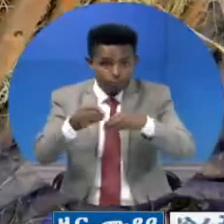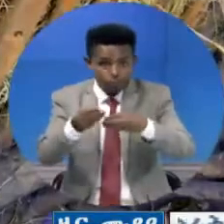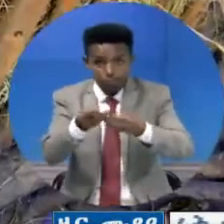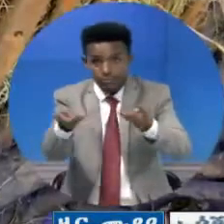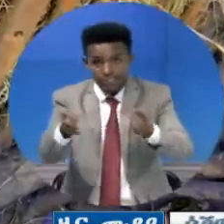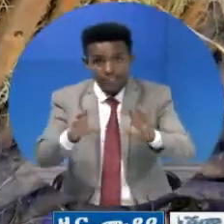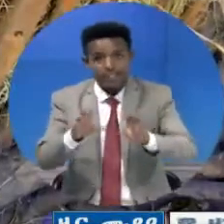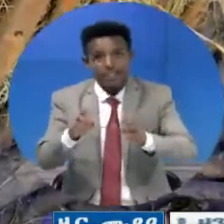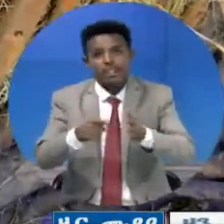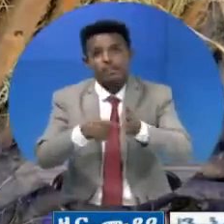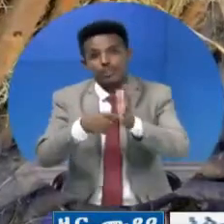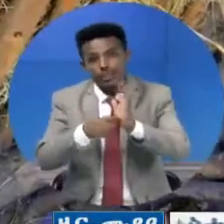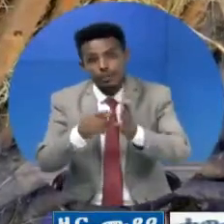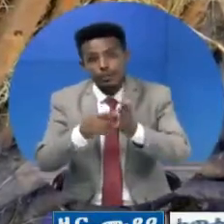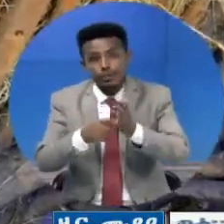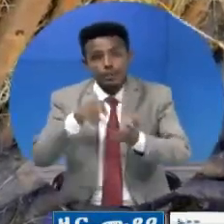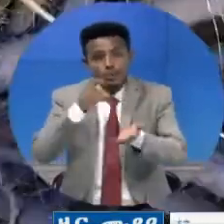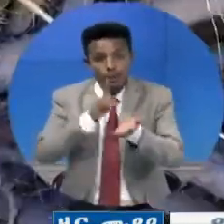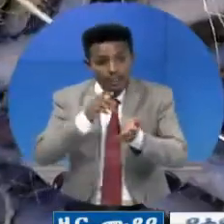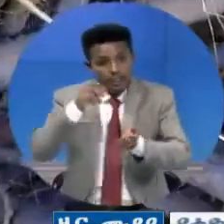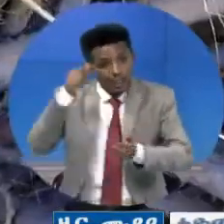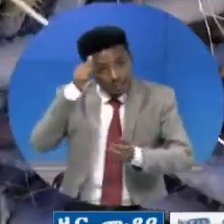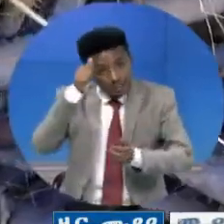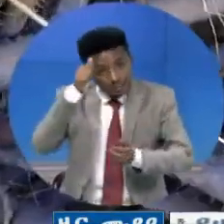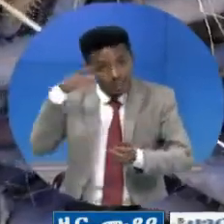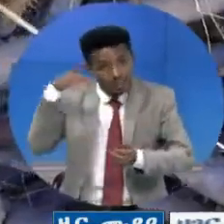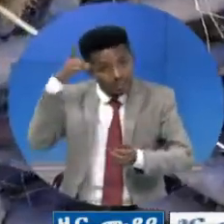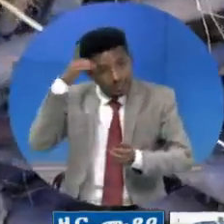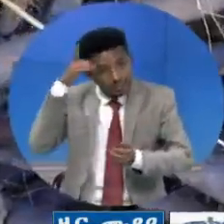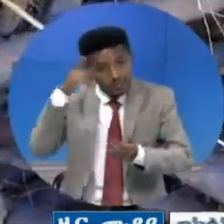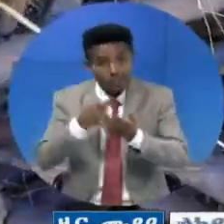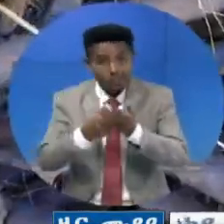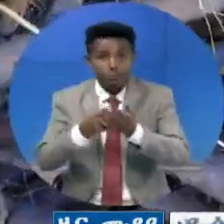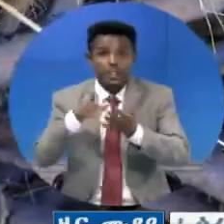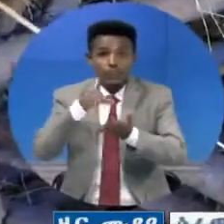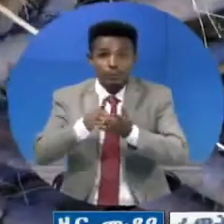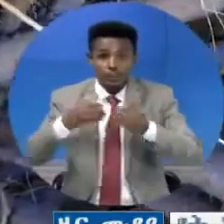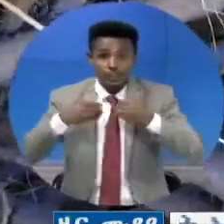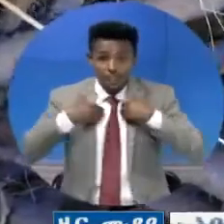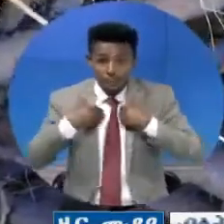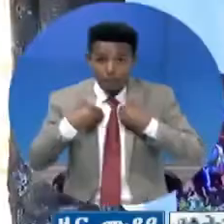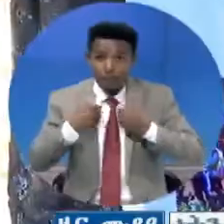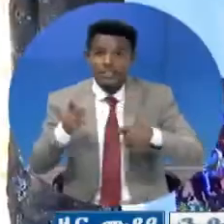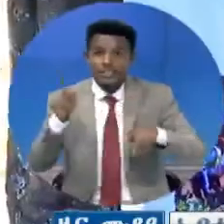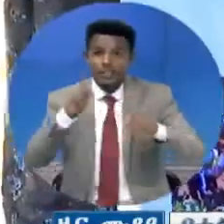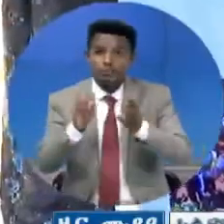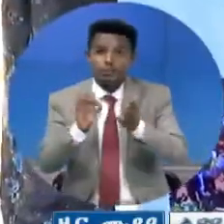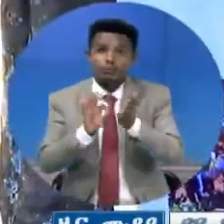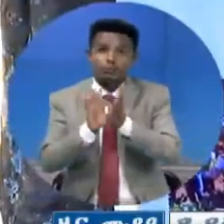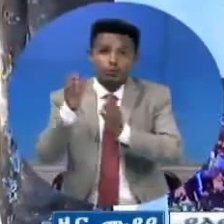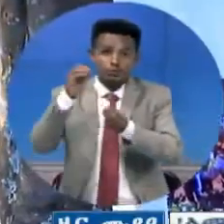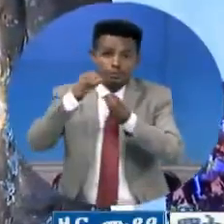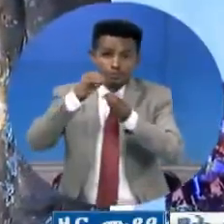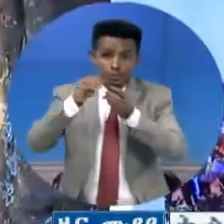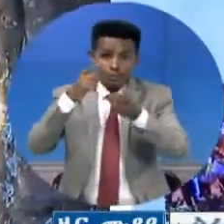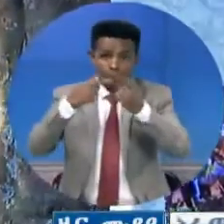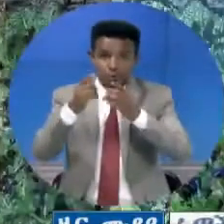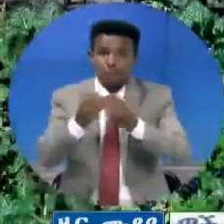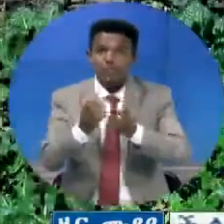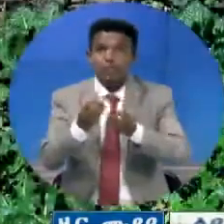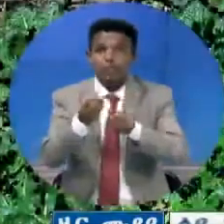አደባባይ ከበደ ማከሉ በአሁኑ ሰዓት በከተሞች ያደገ የመጣውን የህዝብ ቁጥር የምግብ ፍላጎት ለማሟላት በስፋት እየሰራ ነው